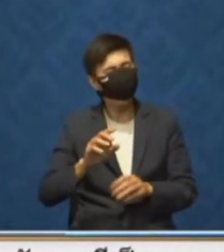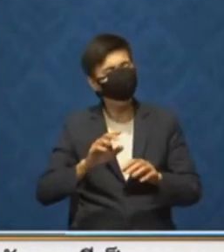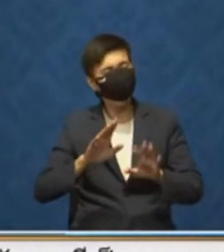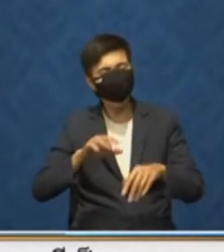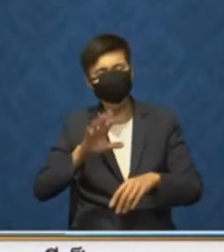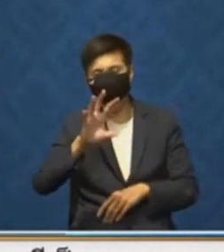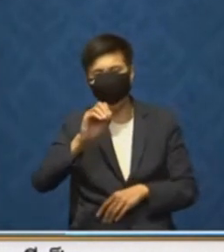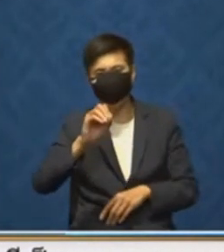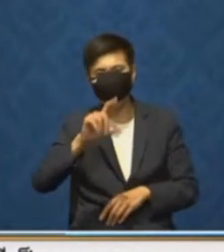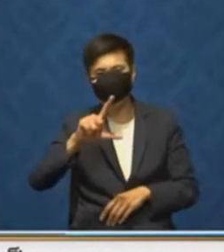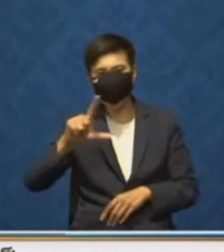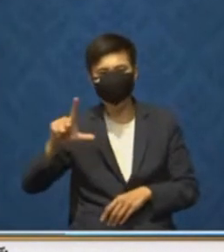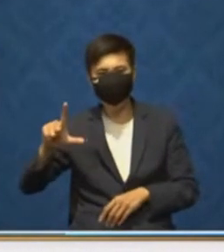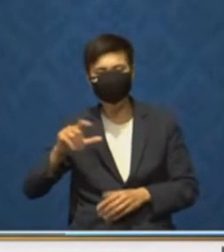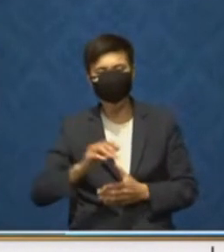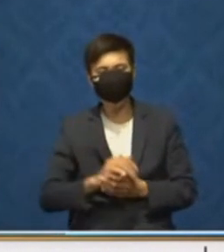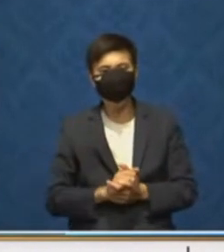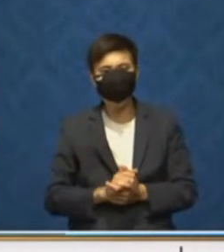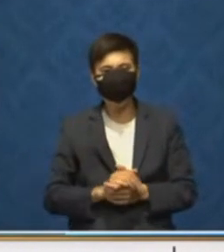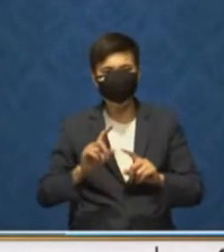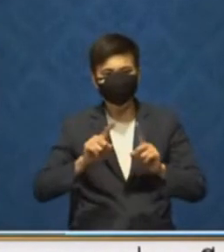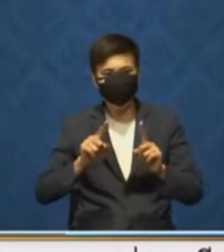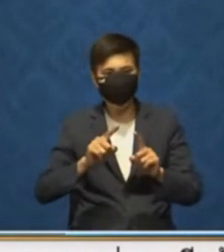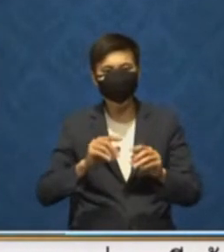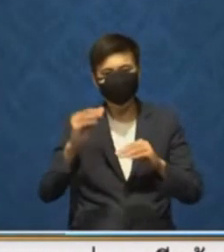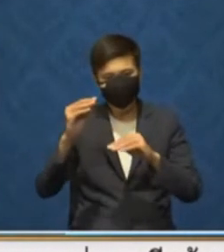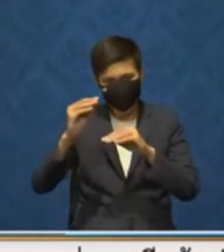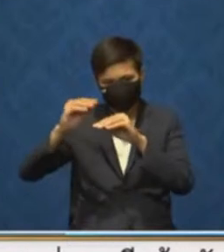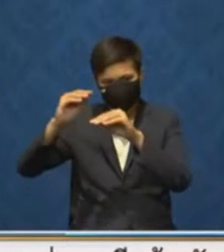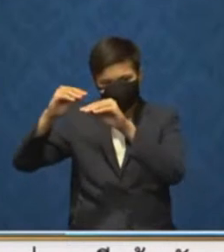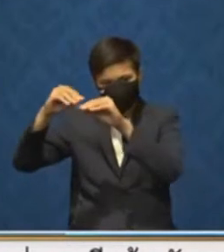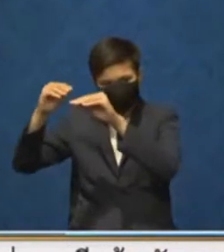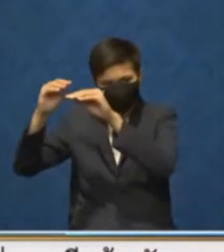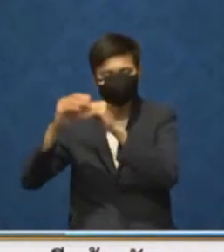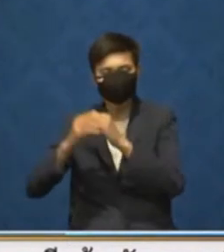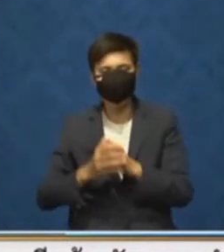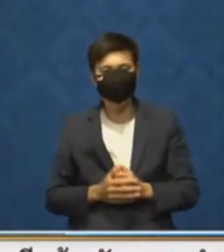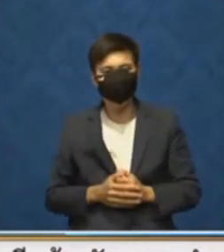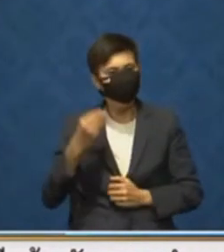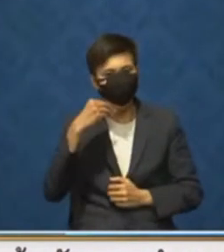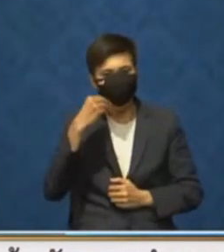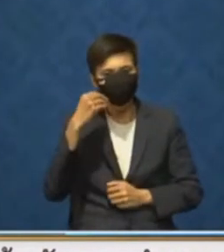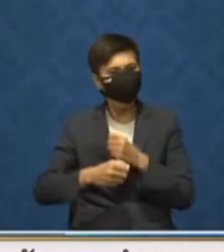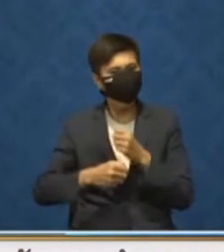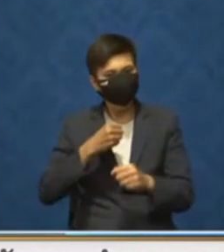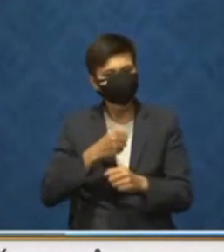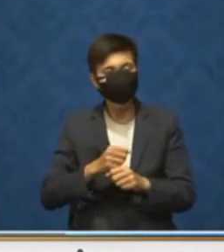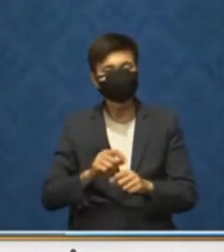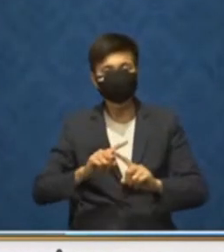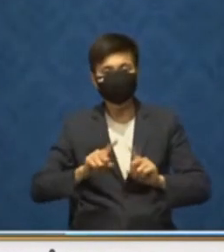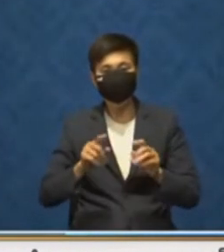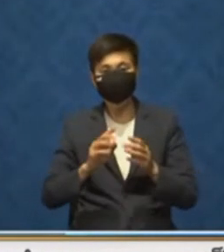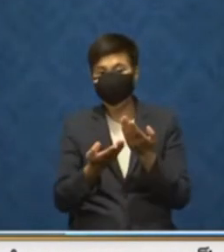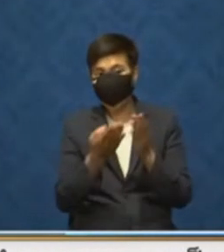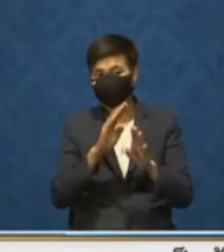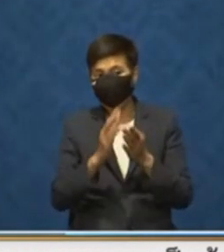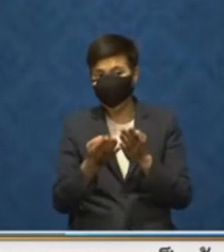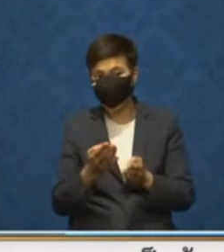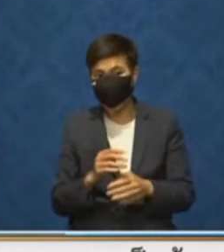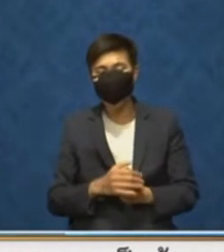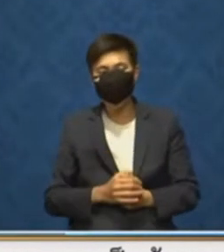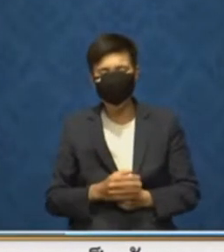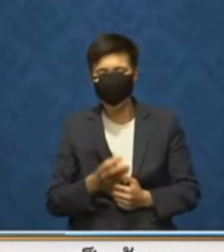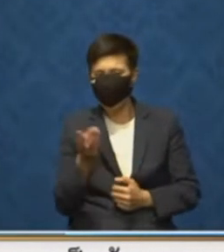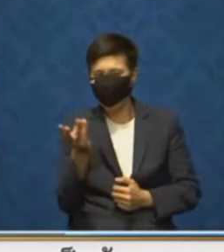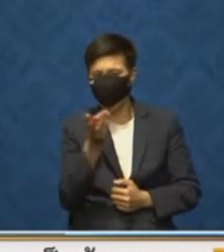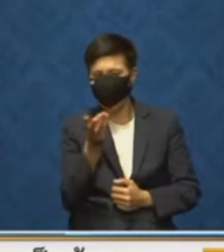น่ะแต่งสูงก็ดูฟรีนะยอมรับนะครับนะแต่ถ้าเป็นเทียบกับทหารแล้วนะน้อยกว่า